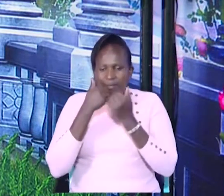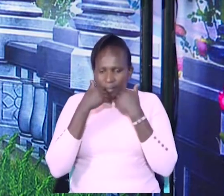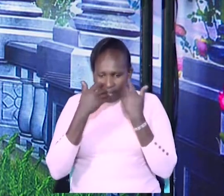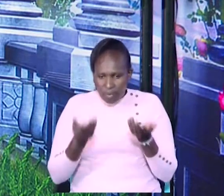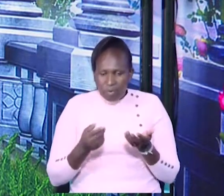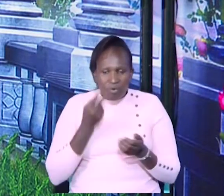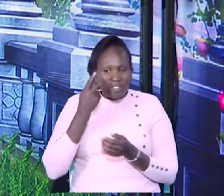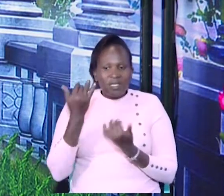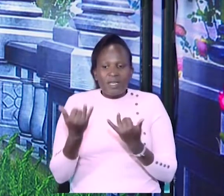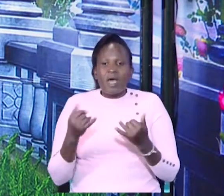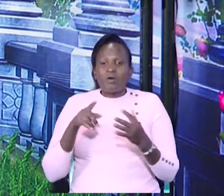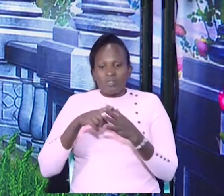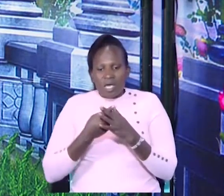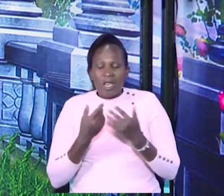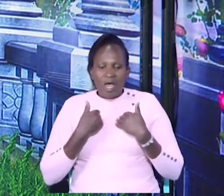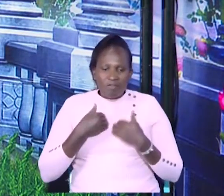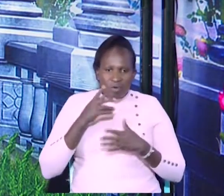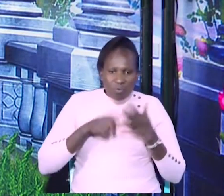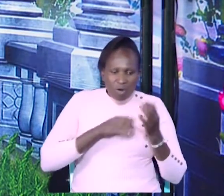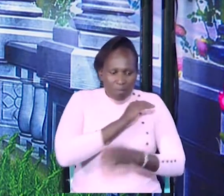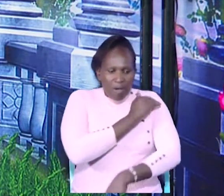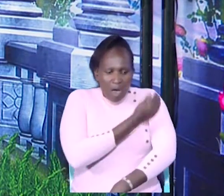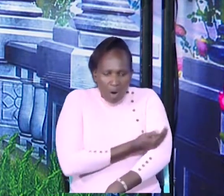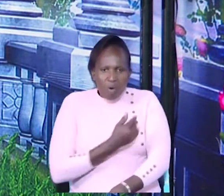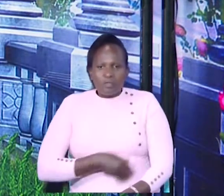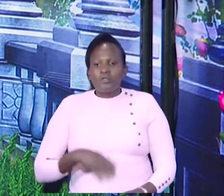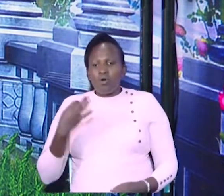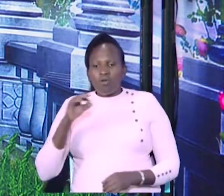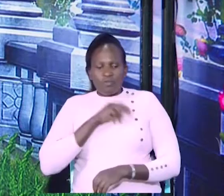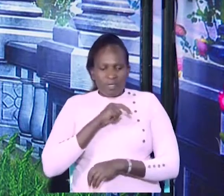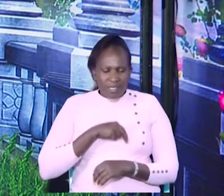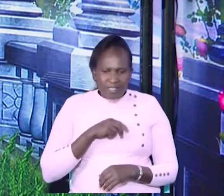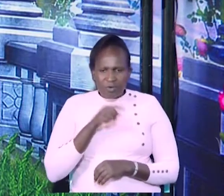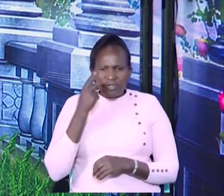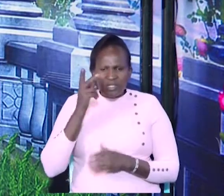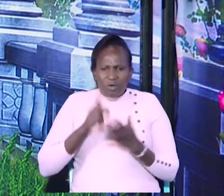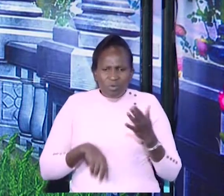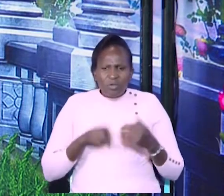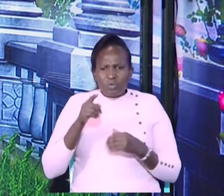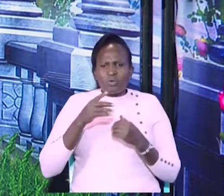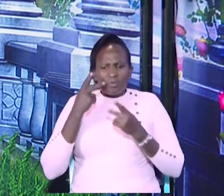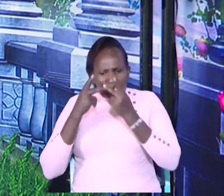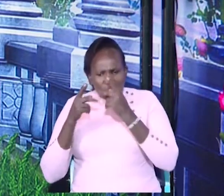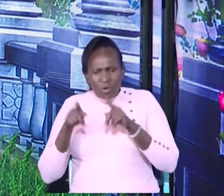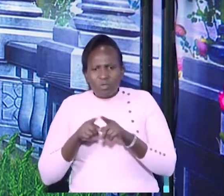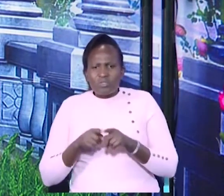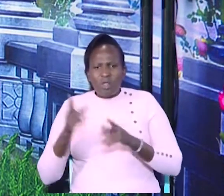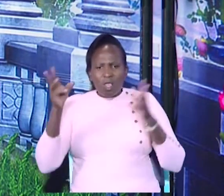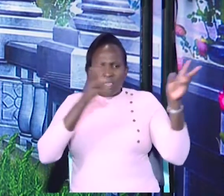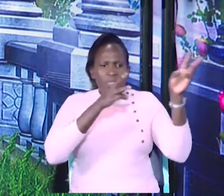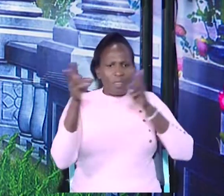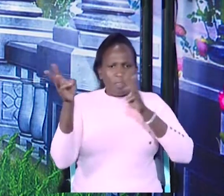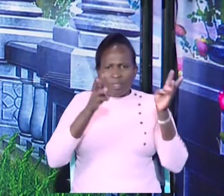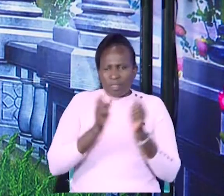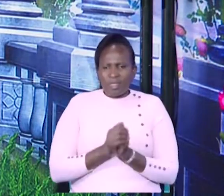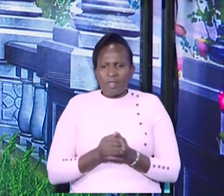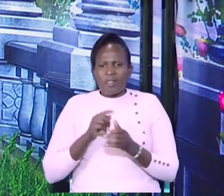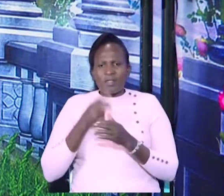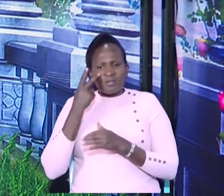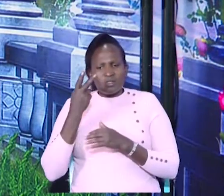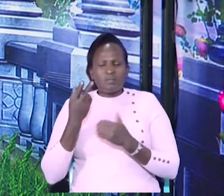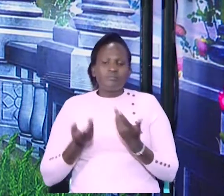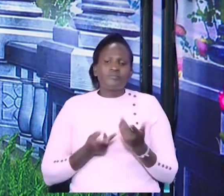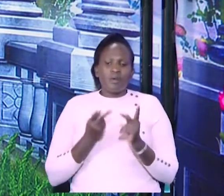Sasa tumeona sasa ameanza kuwa na power of a nation. Sasa tumeona ametabiria hata upepo. Ukaweza